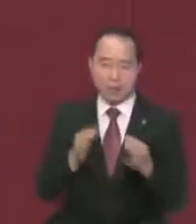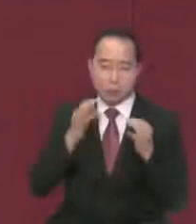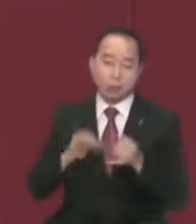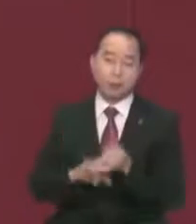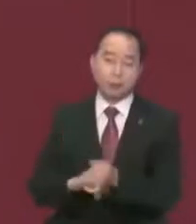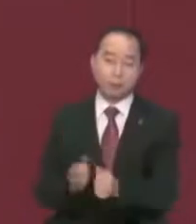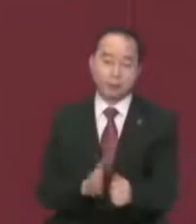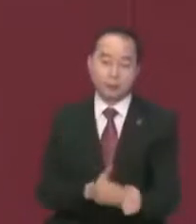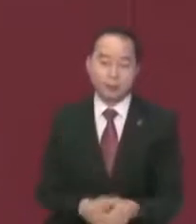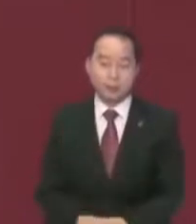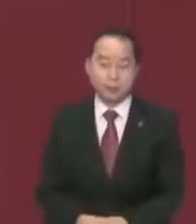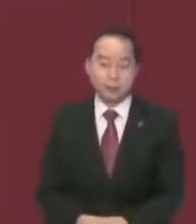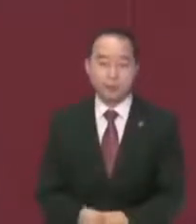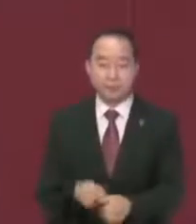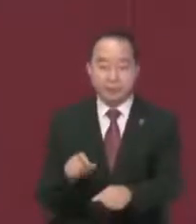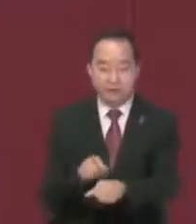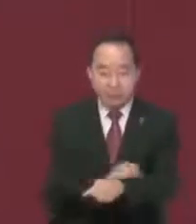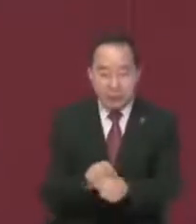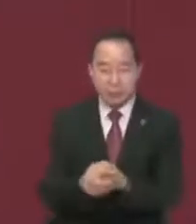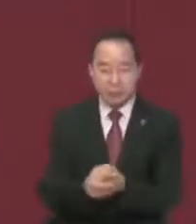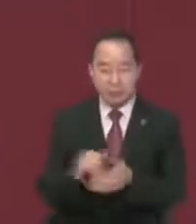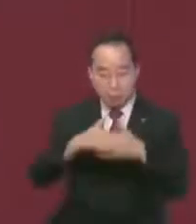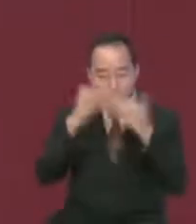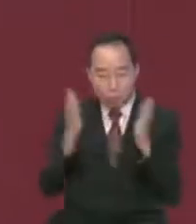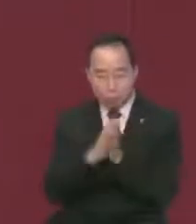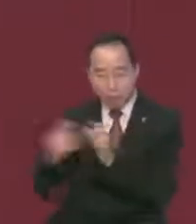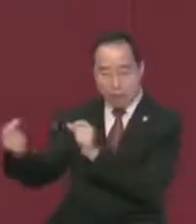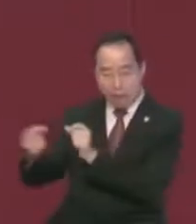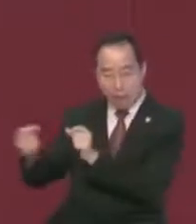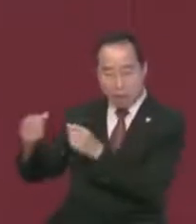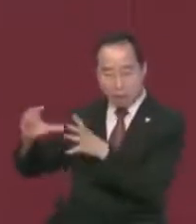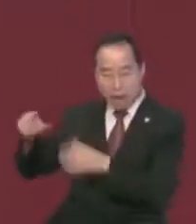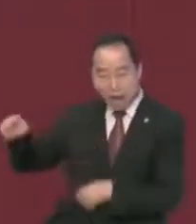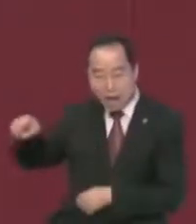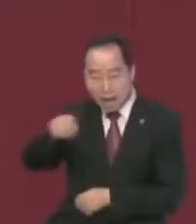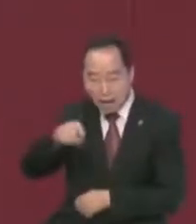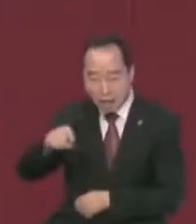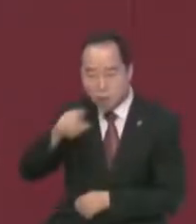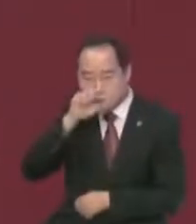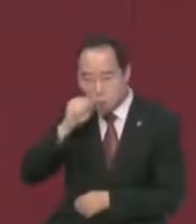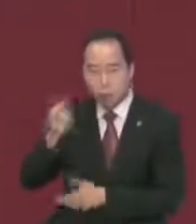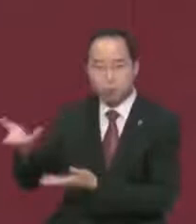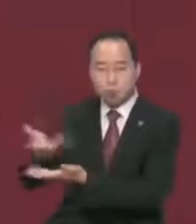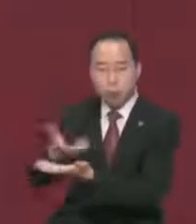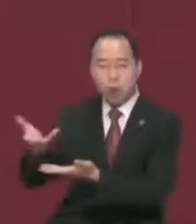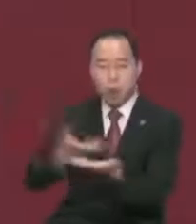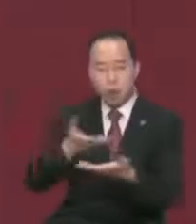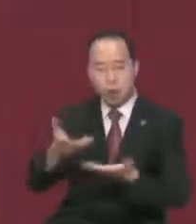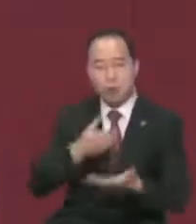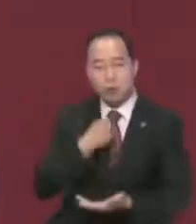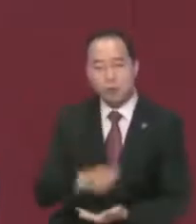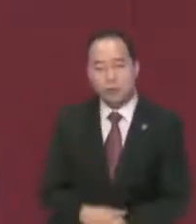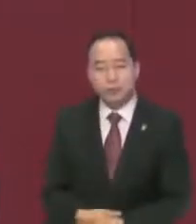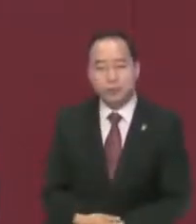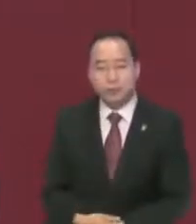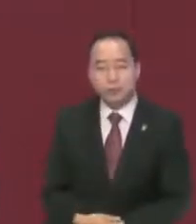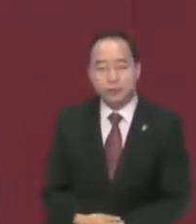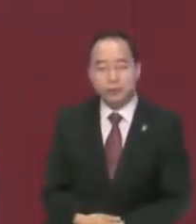바랍니다. 특히 모든 이웃나라들과 설린으로 교류하고 협력하기를 원합니다.